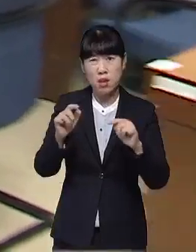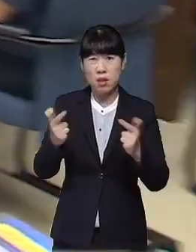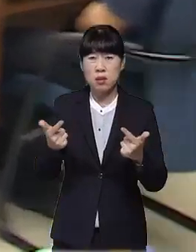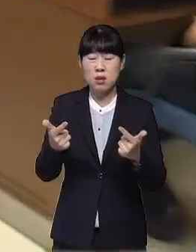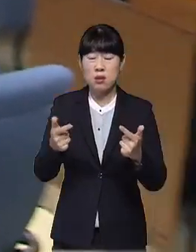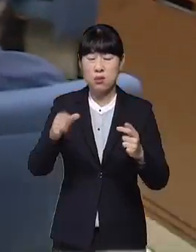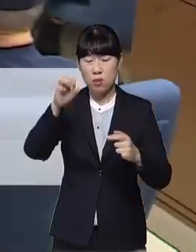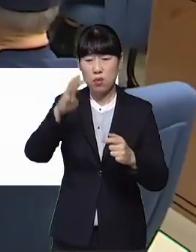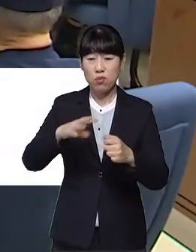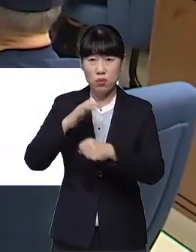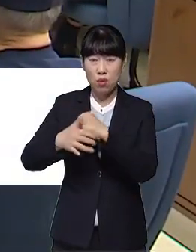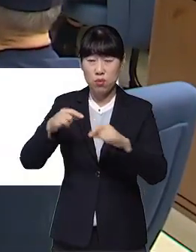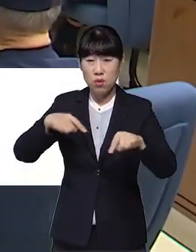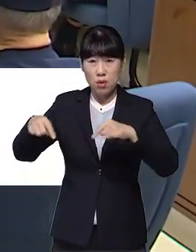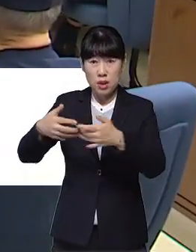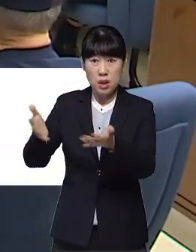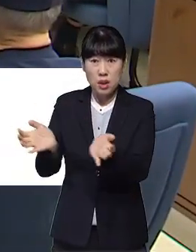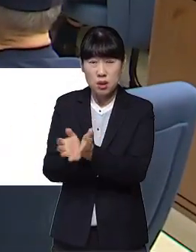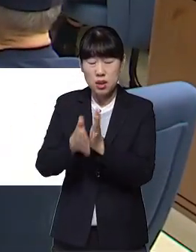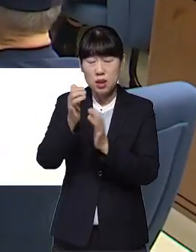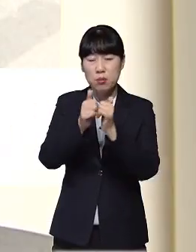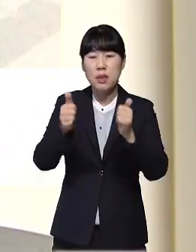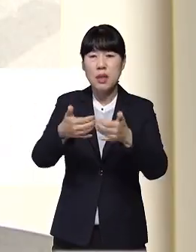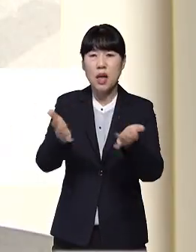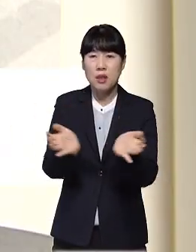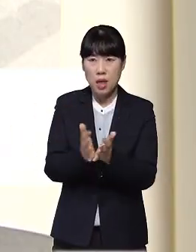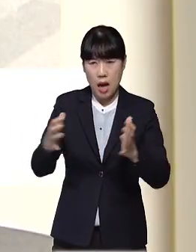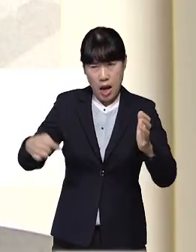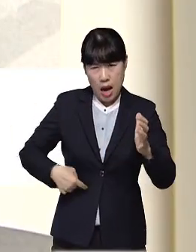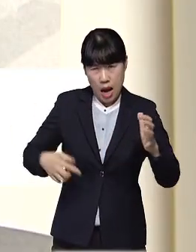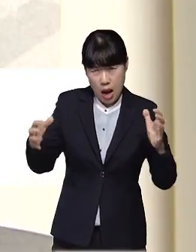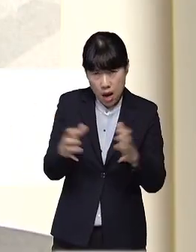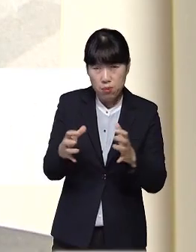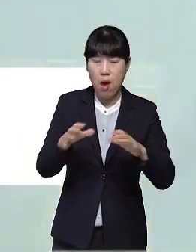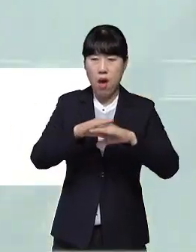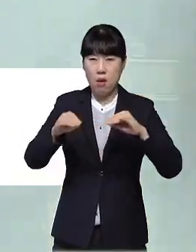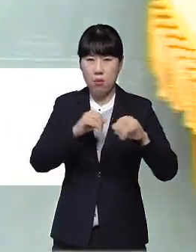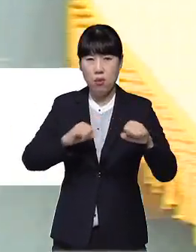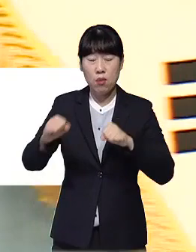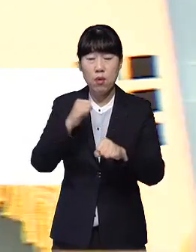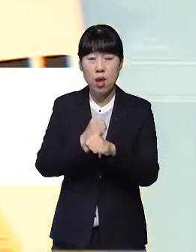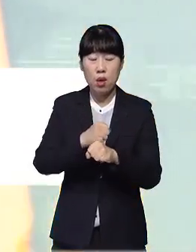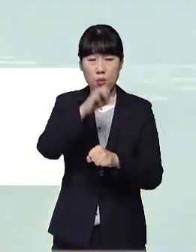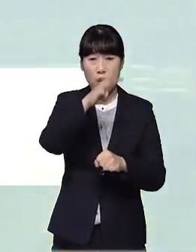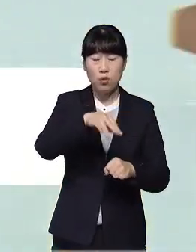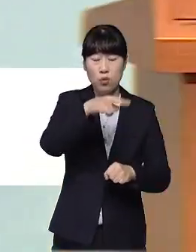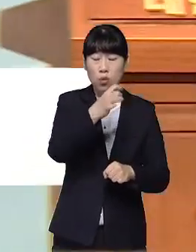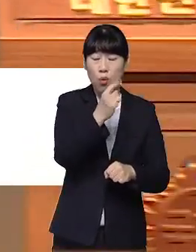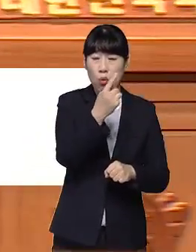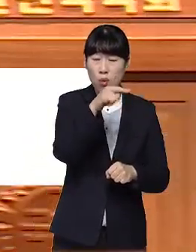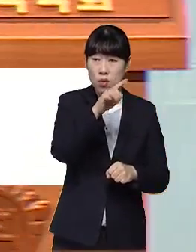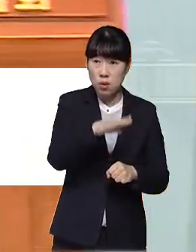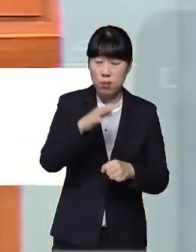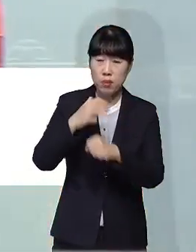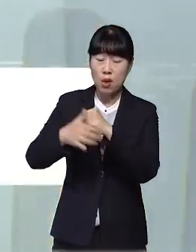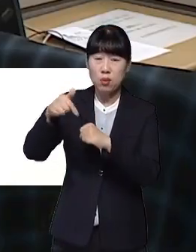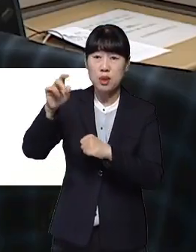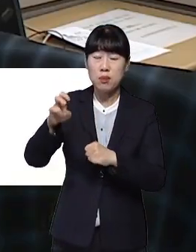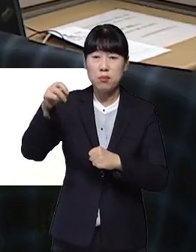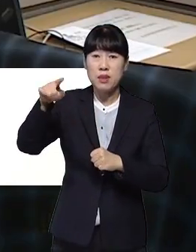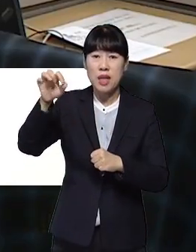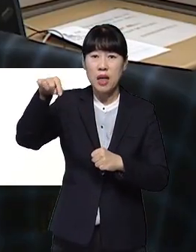대구 정치권과 시민사회단체가 공동 대응에 나섰습니다. 광주 조호섭 의원과 대구 김상훈 의원이